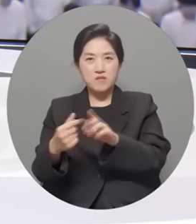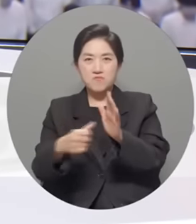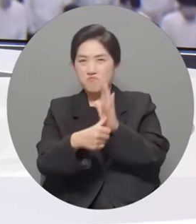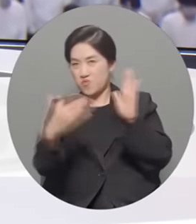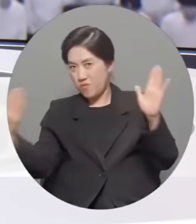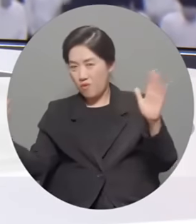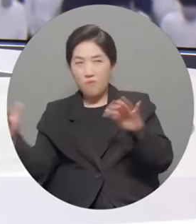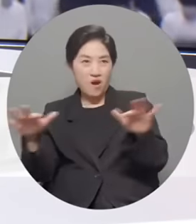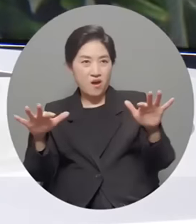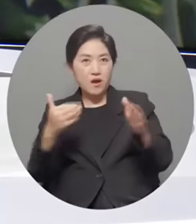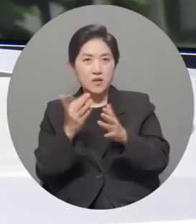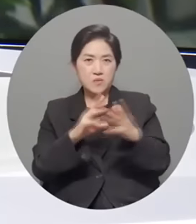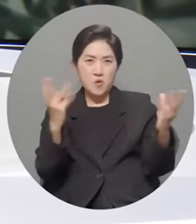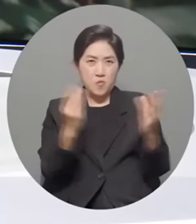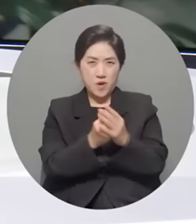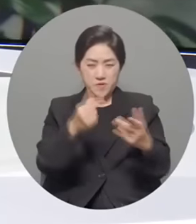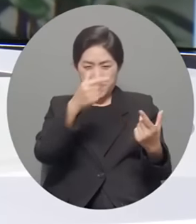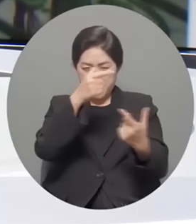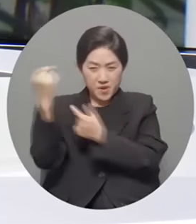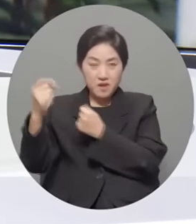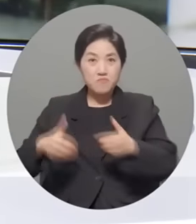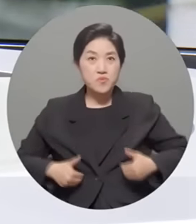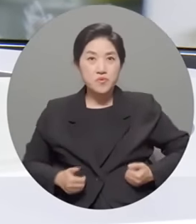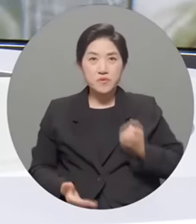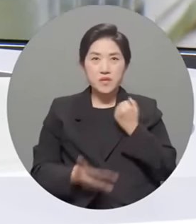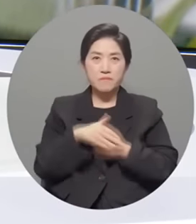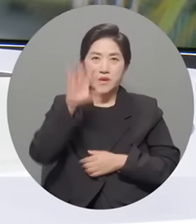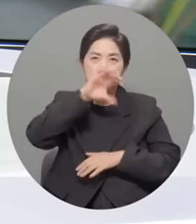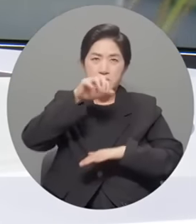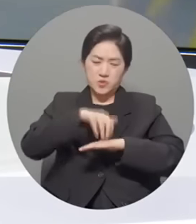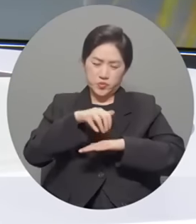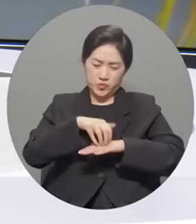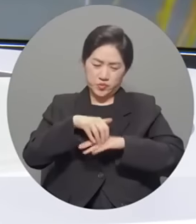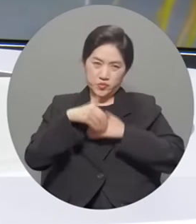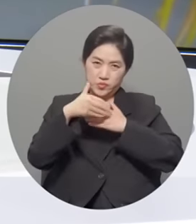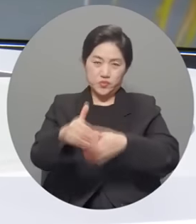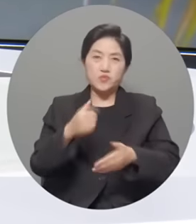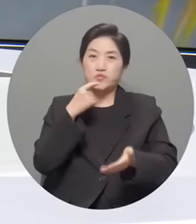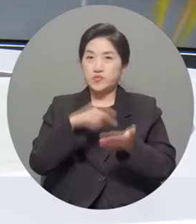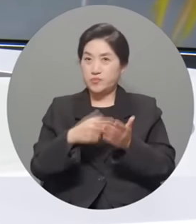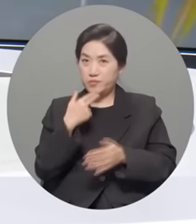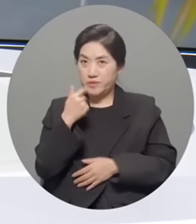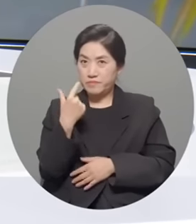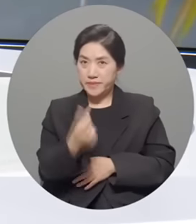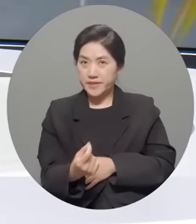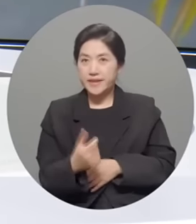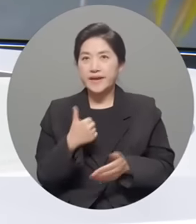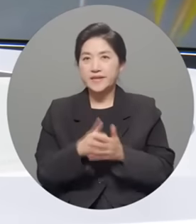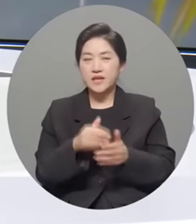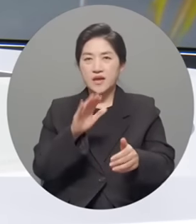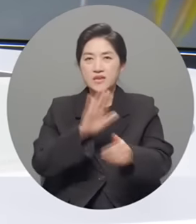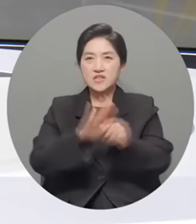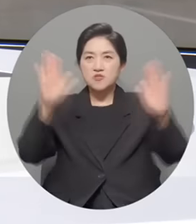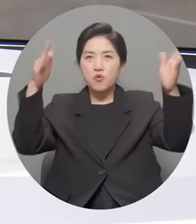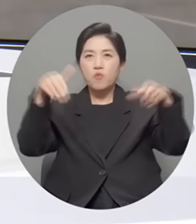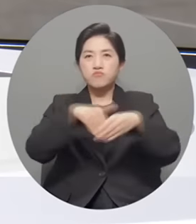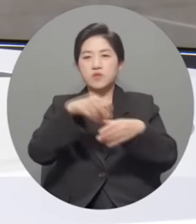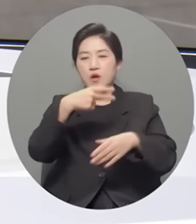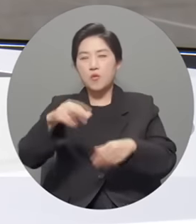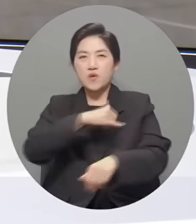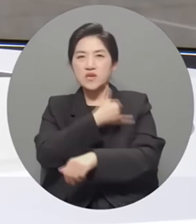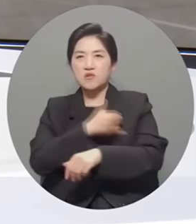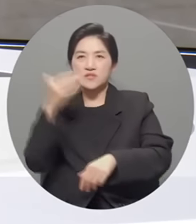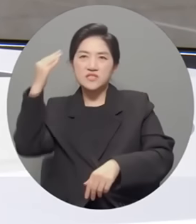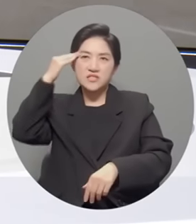다만 완벽하게 합이 맞아야 하는 만큼 그 연습 과정이 녹록지 않겠죠. 최근 이 응원 문화가 인권